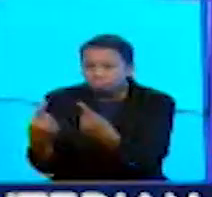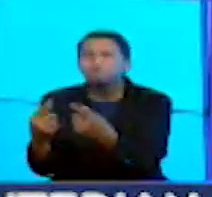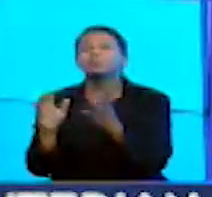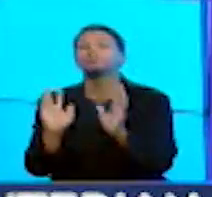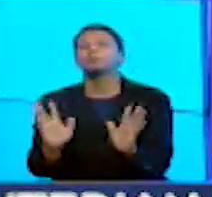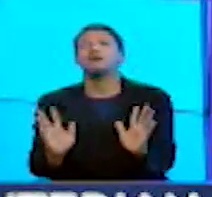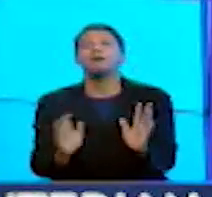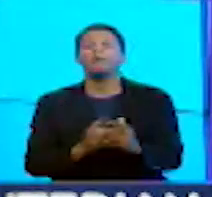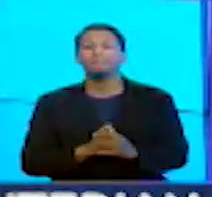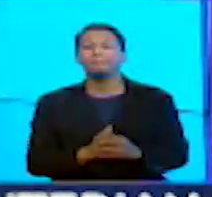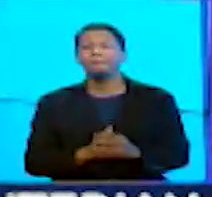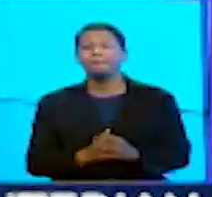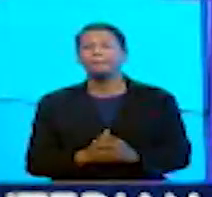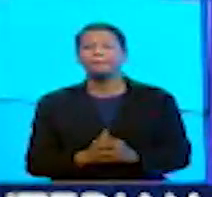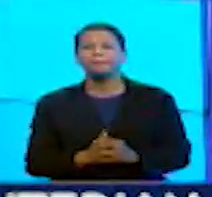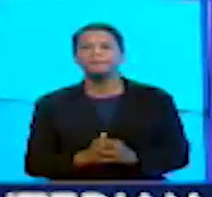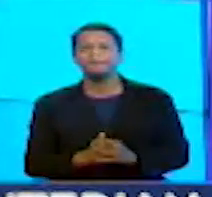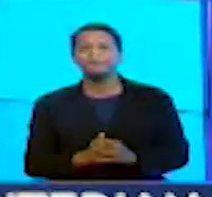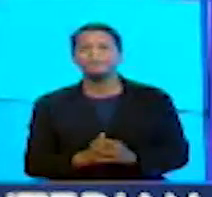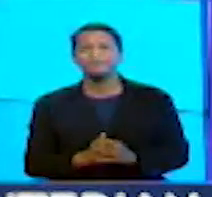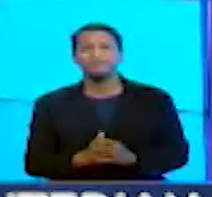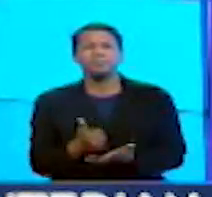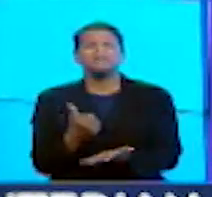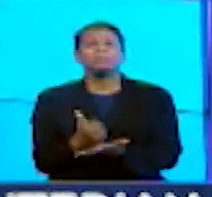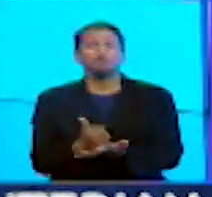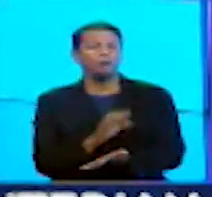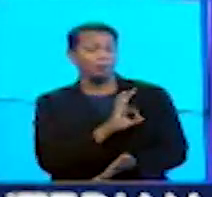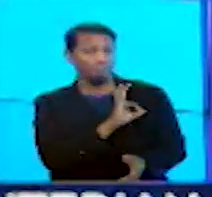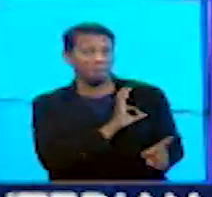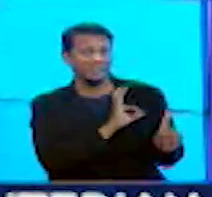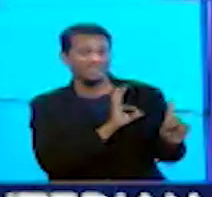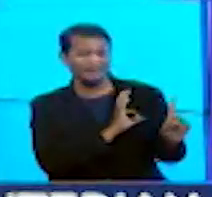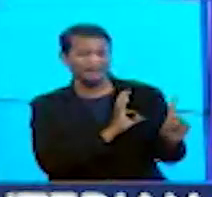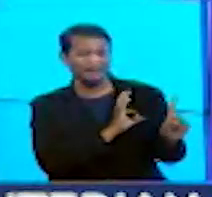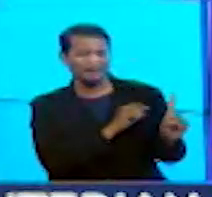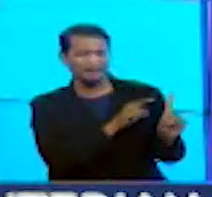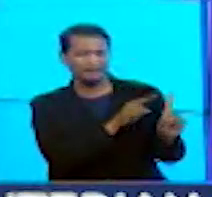bahwa Presiden ingin agar cita-cita Indonesia maju, kemudian